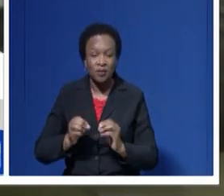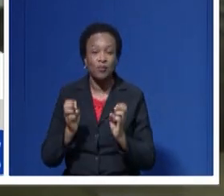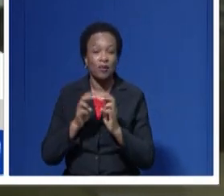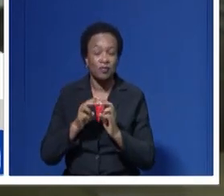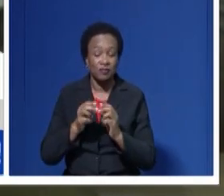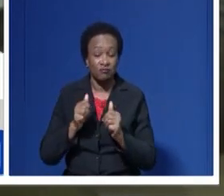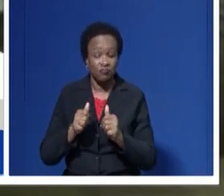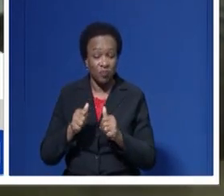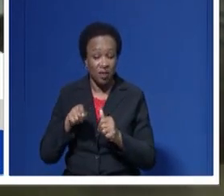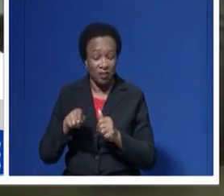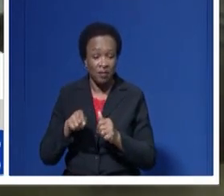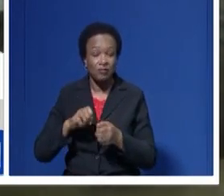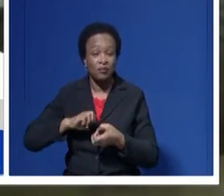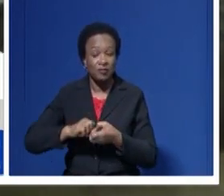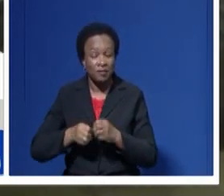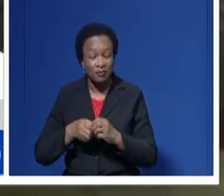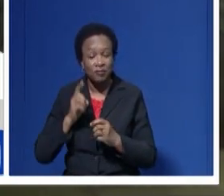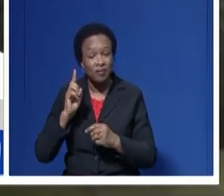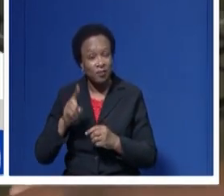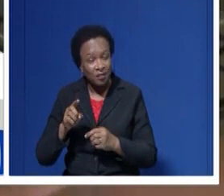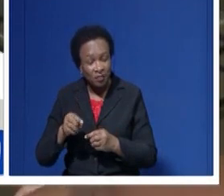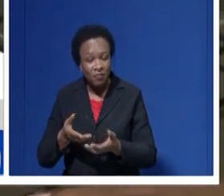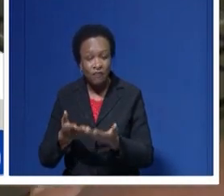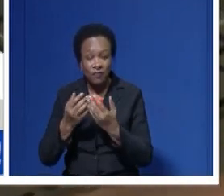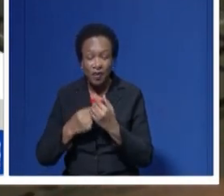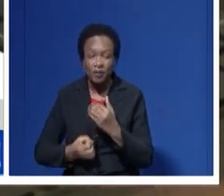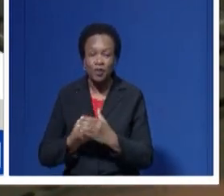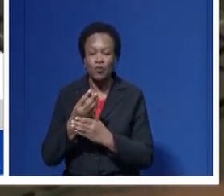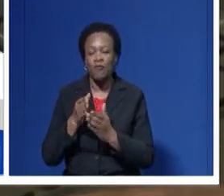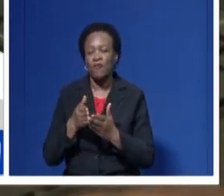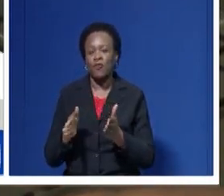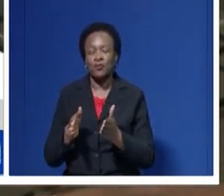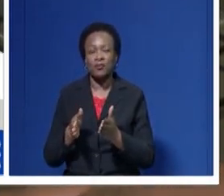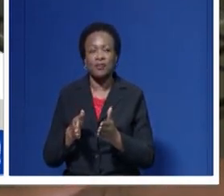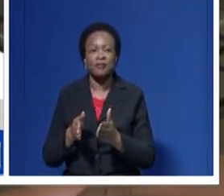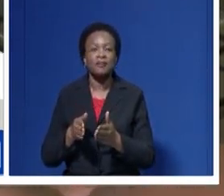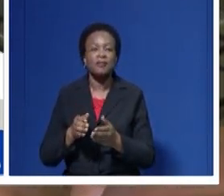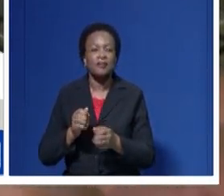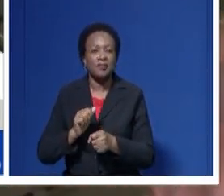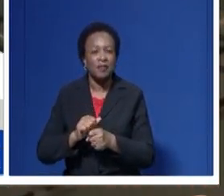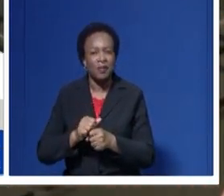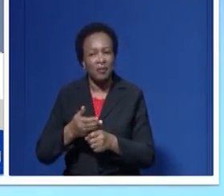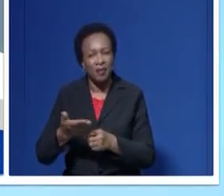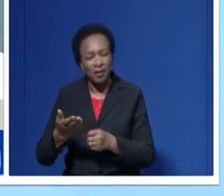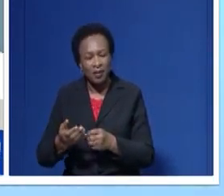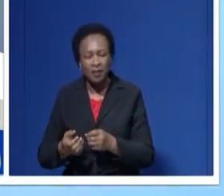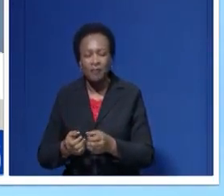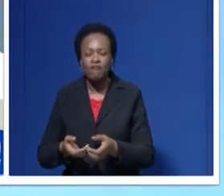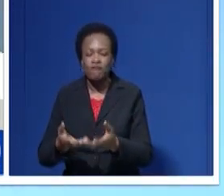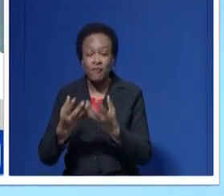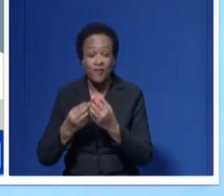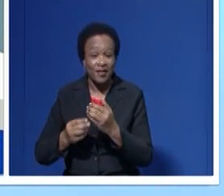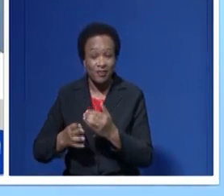matumaini kwamba changamoto iliyopo inaweza kuibua fursa ya gunduzi zitakazoleta suluhu ya